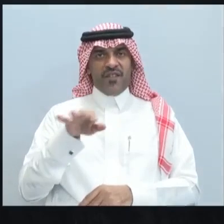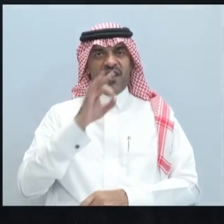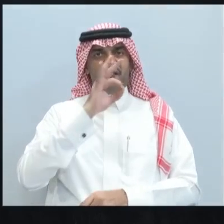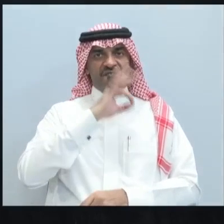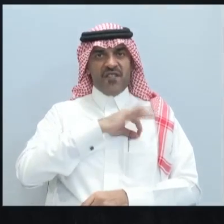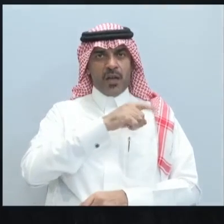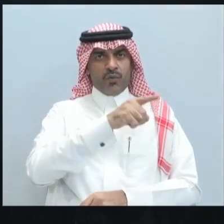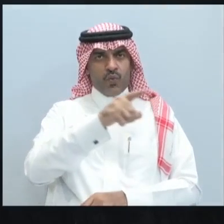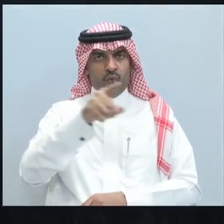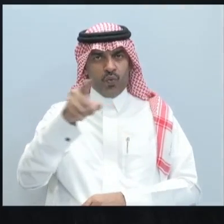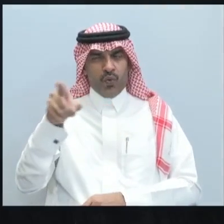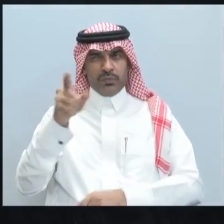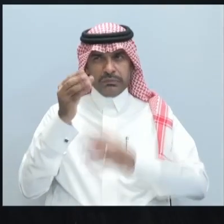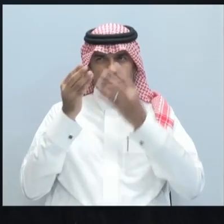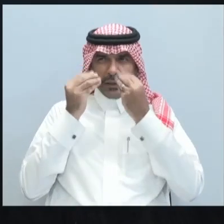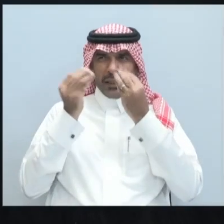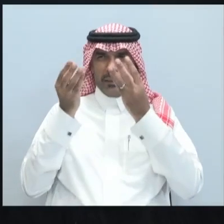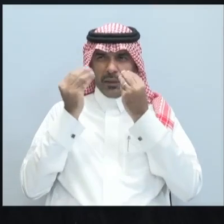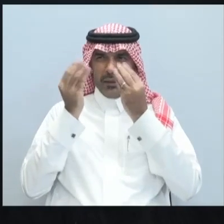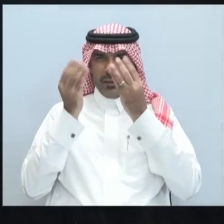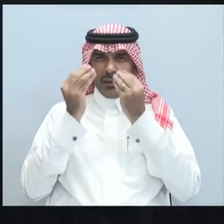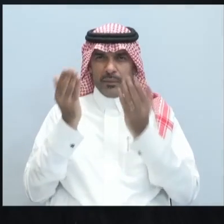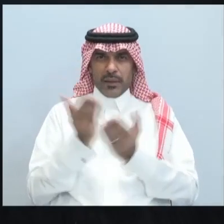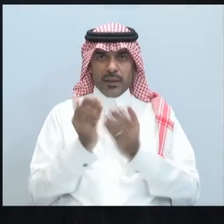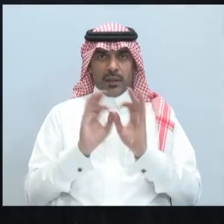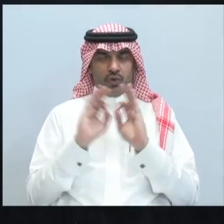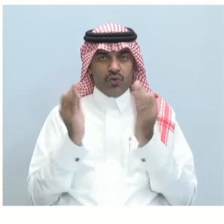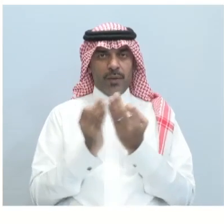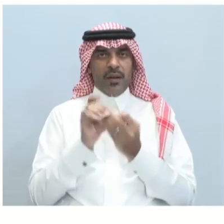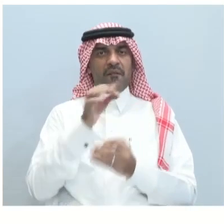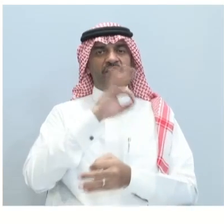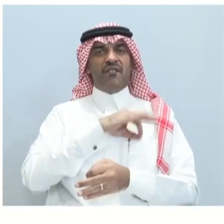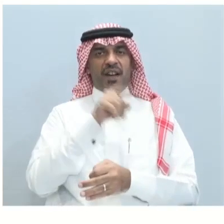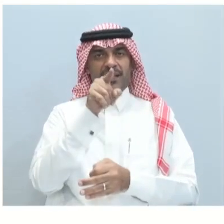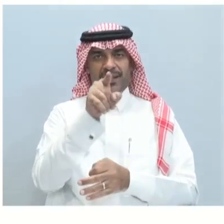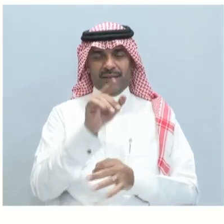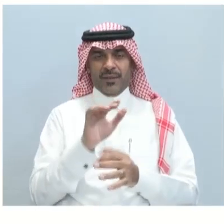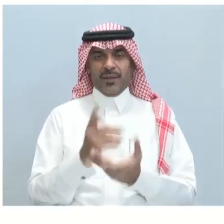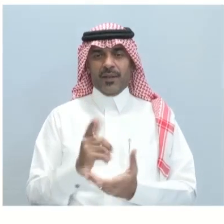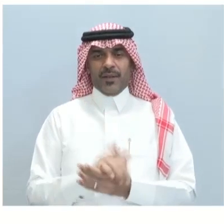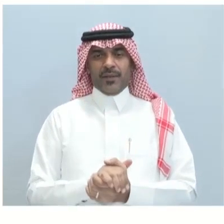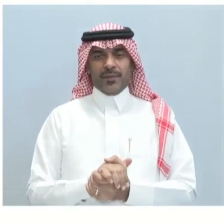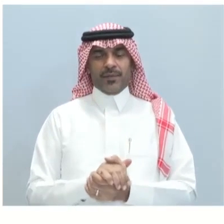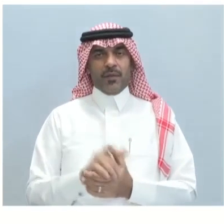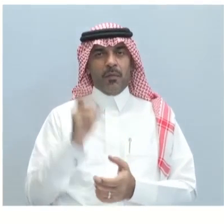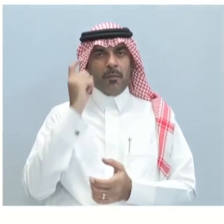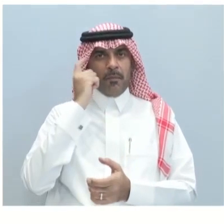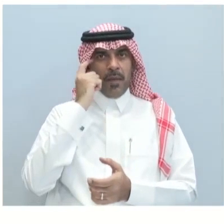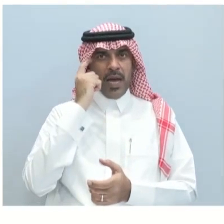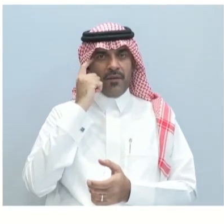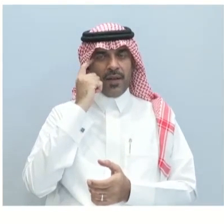وتعلم ومعرفه الدراسات الاجتماعيه حيث ان الدراسات الاجتماعيه فيدني في معرفه